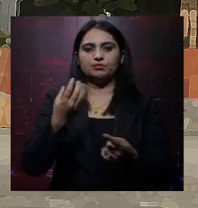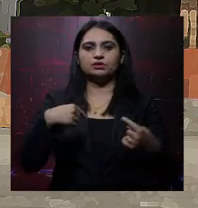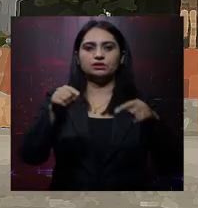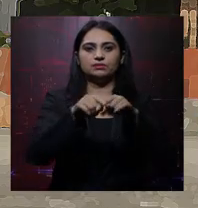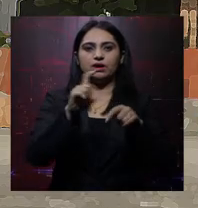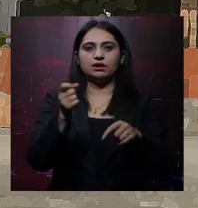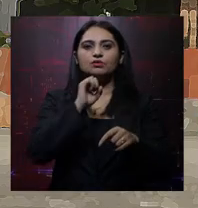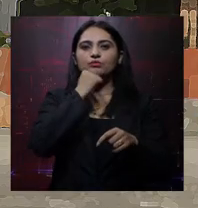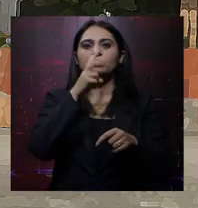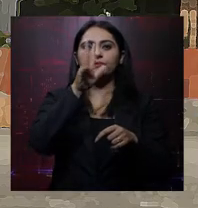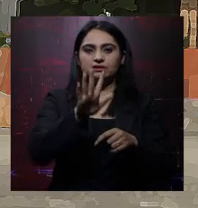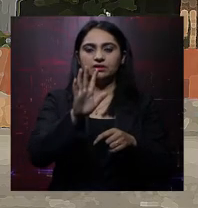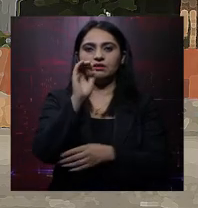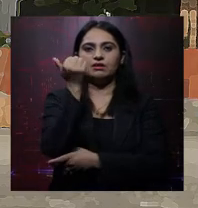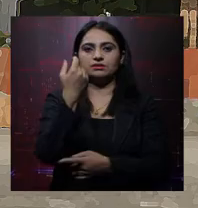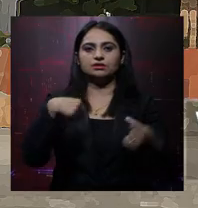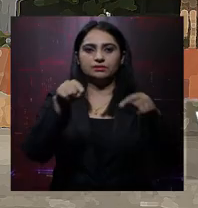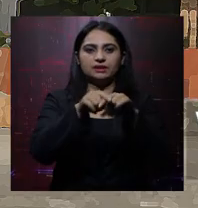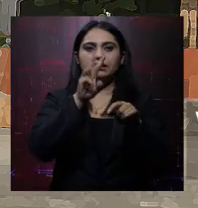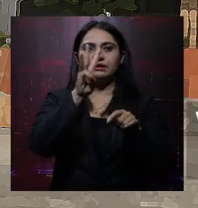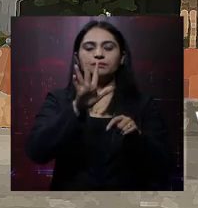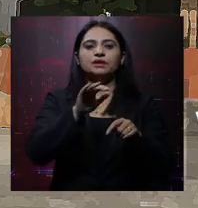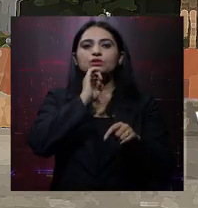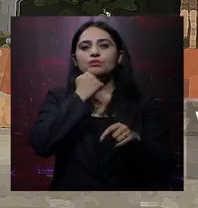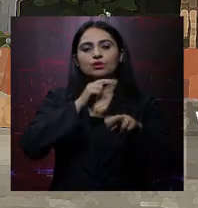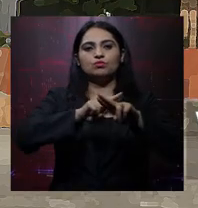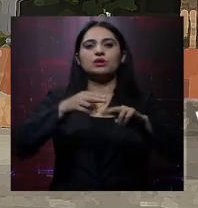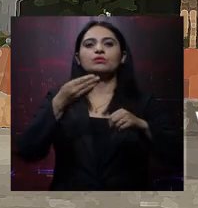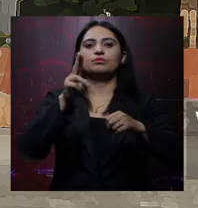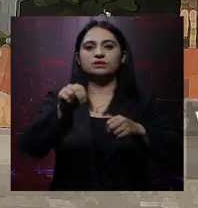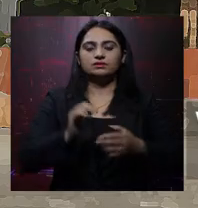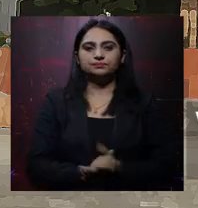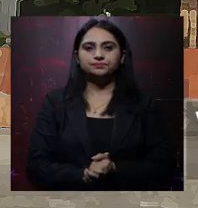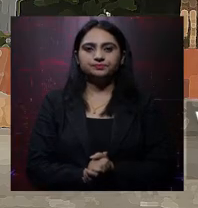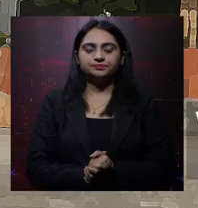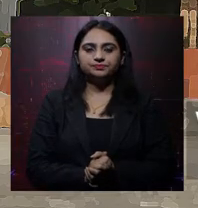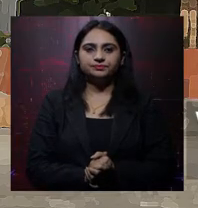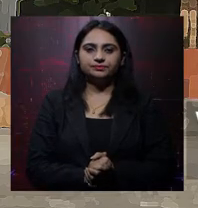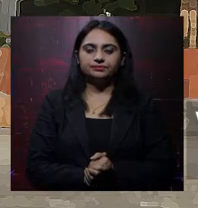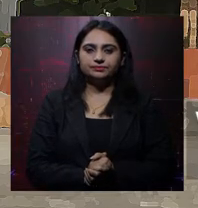लागि 25 वर्ष र राष्ट्रिय सभाका लागि 35 वर्ष उमेर पुरा भएको हुनुपर्छ।